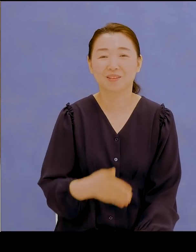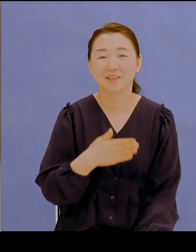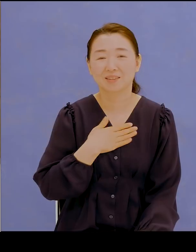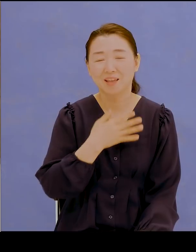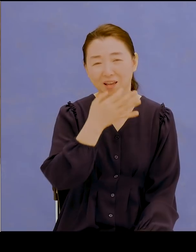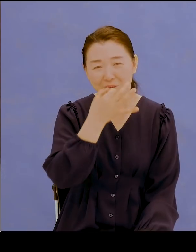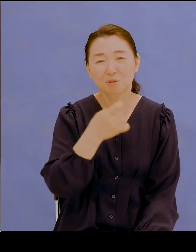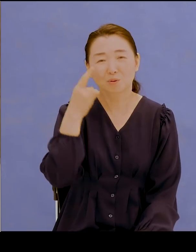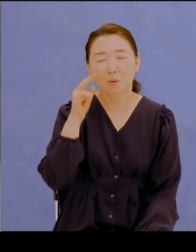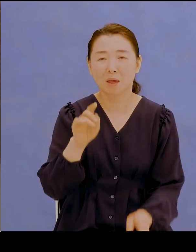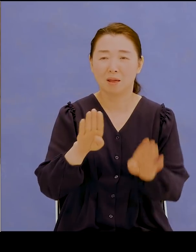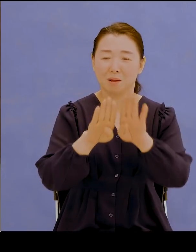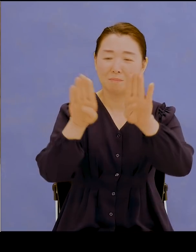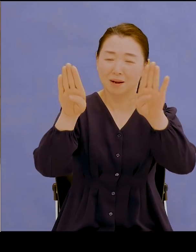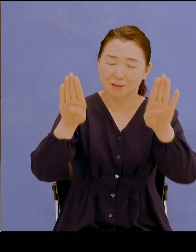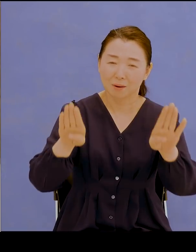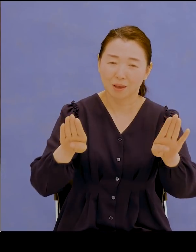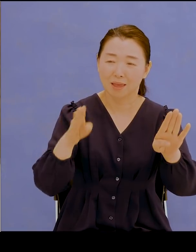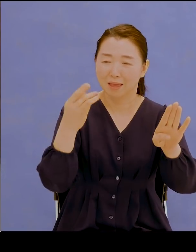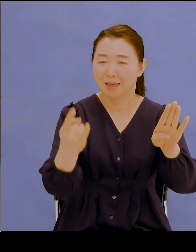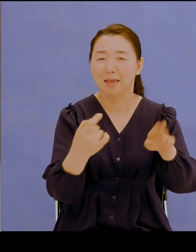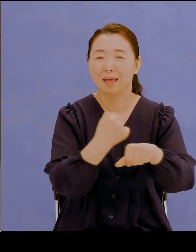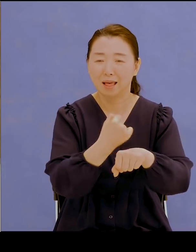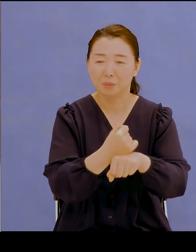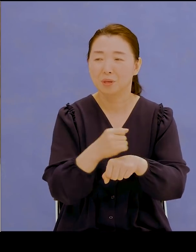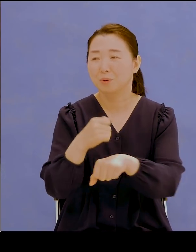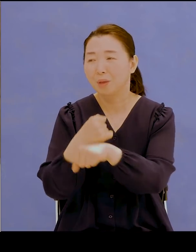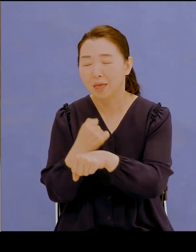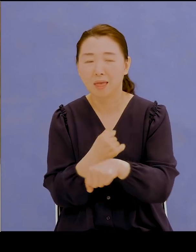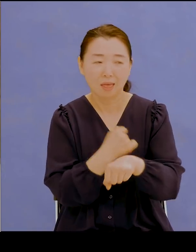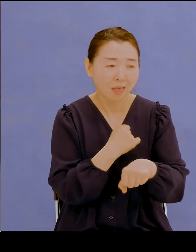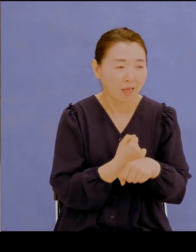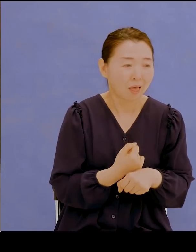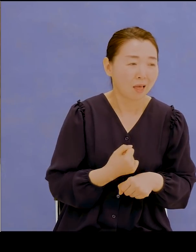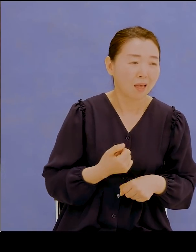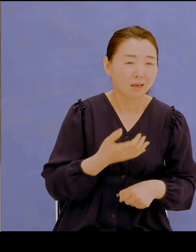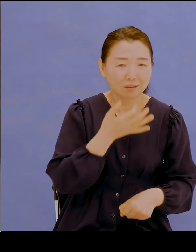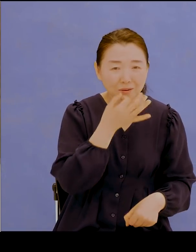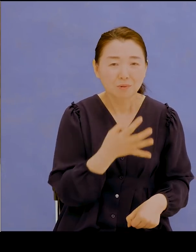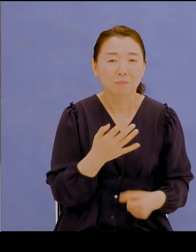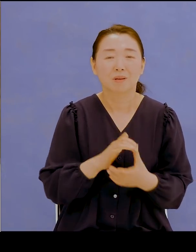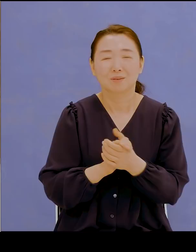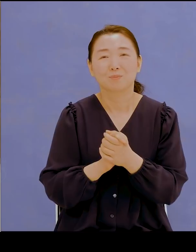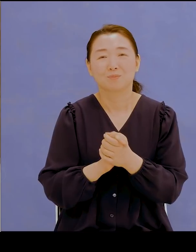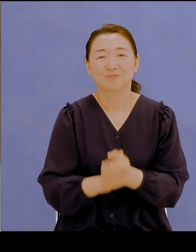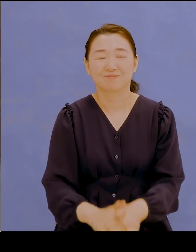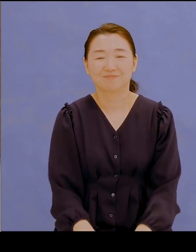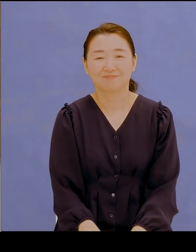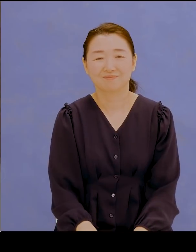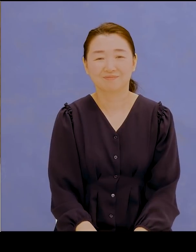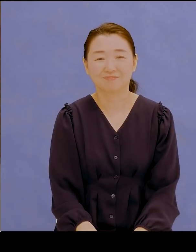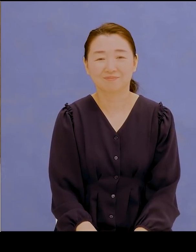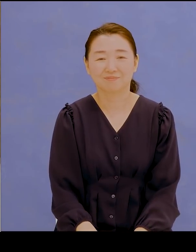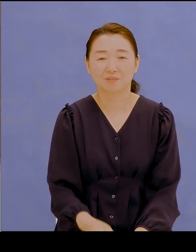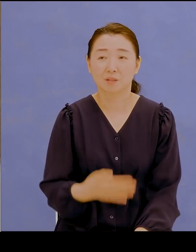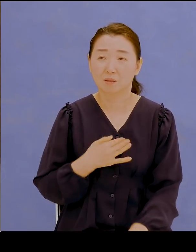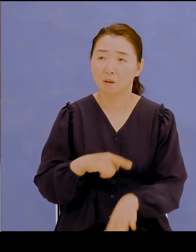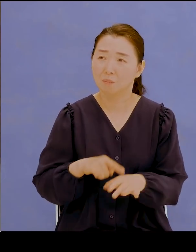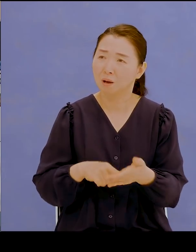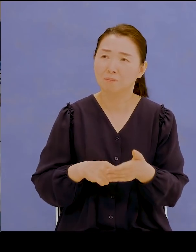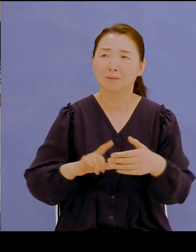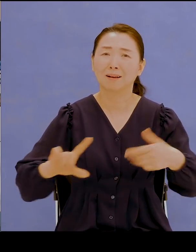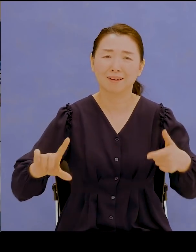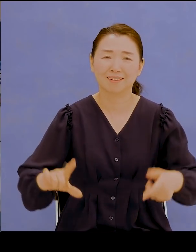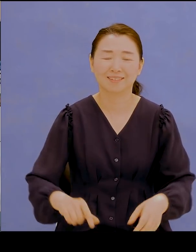너무 힘들었어요. 막 봐줘야 돼, 하고 이것도 해야 되고. 그래서 막 힘드니까 기도를 막 하게 되더라고요. 그래서 내 마음 같지가 않은